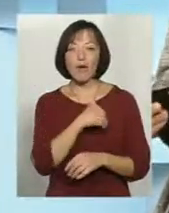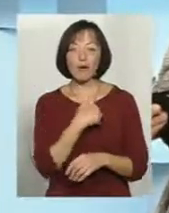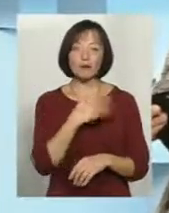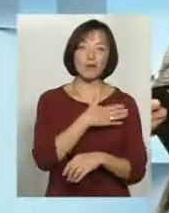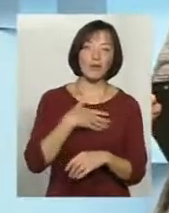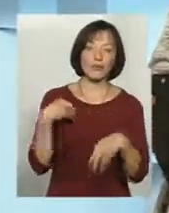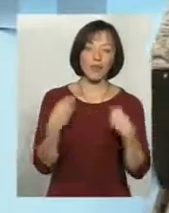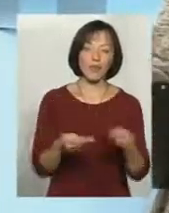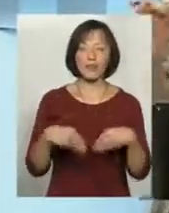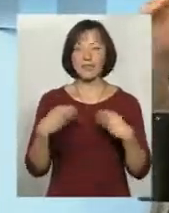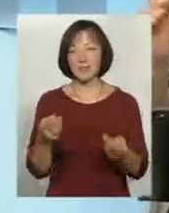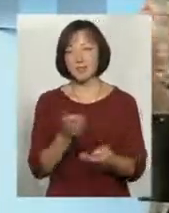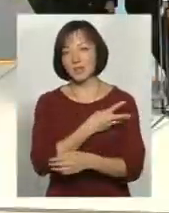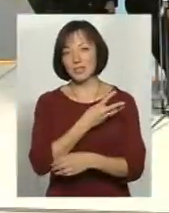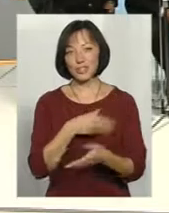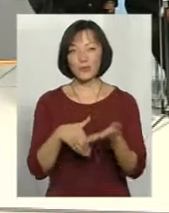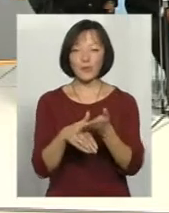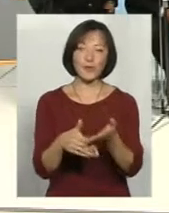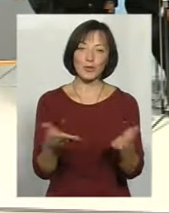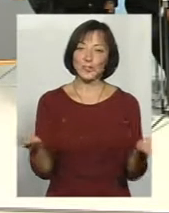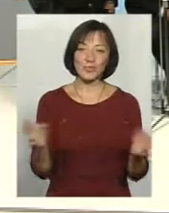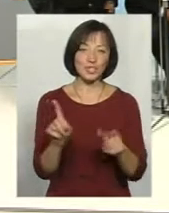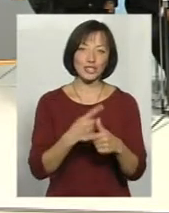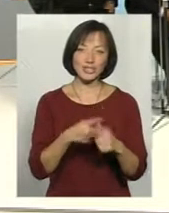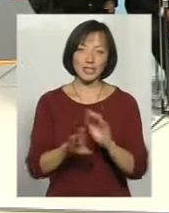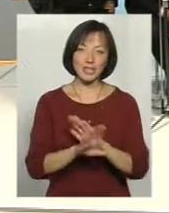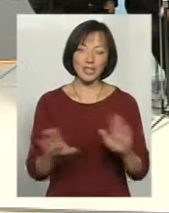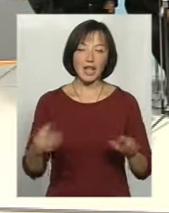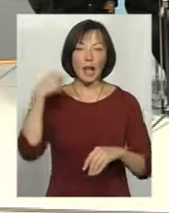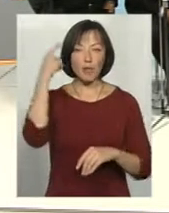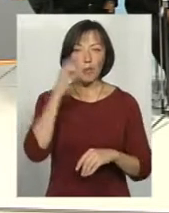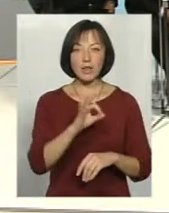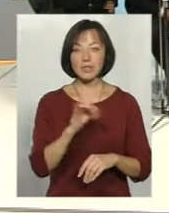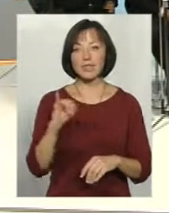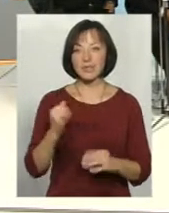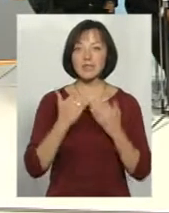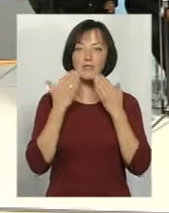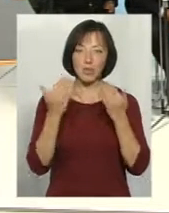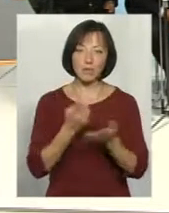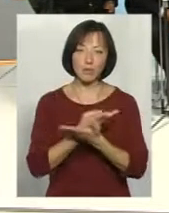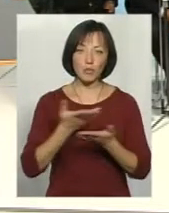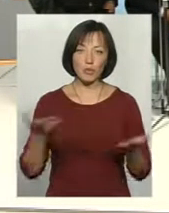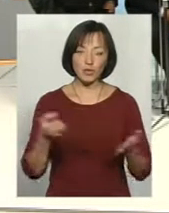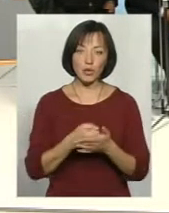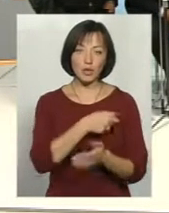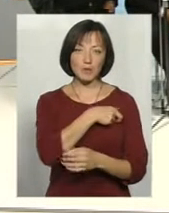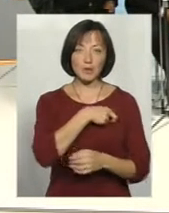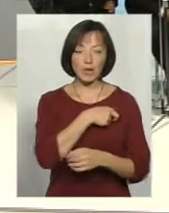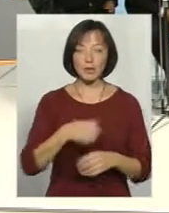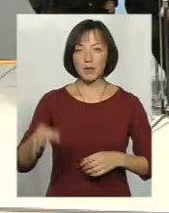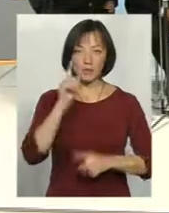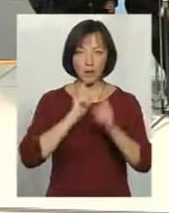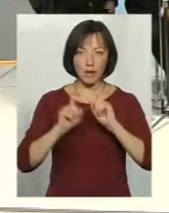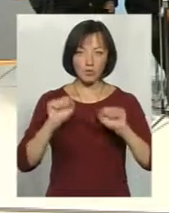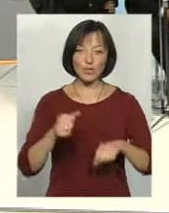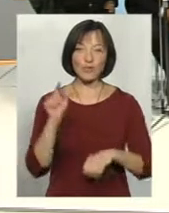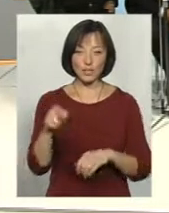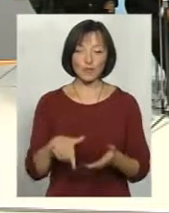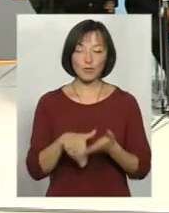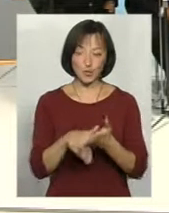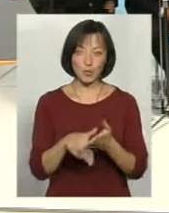їхні справи, їхні бажання допомогти чи ні. Я думаю, Олександр Іванович теж звернеться публічно до депутатів обласної ради, можливо, і вони